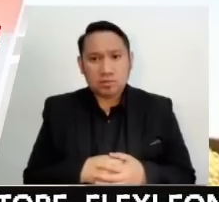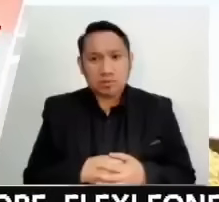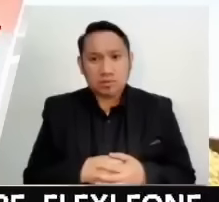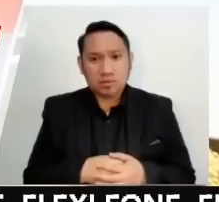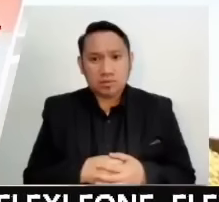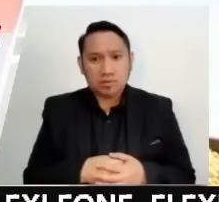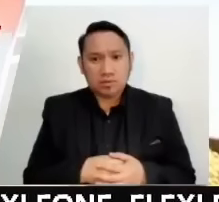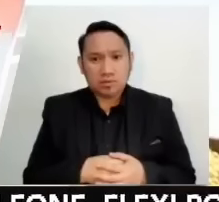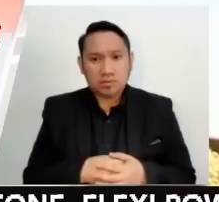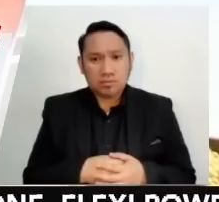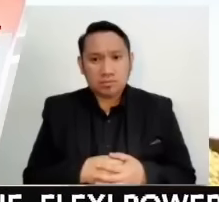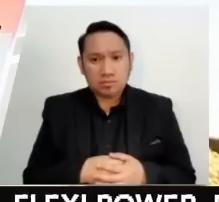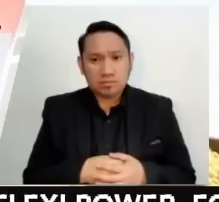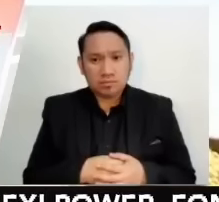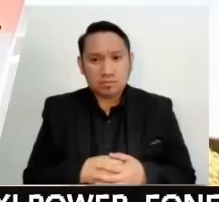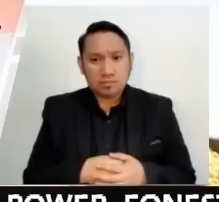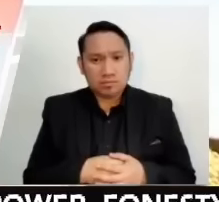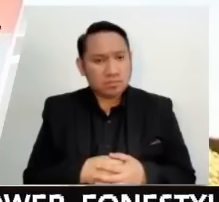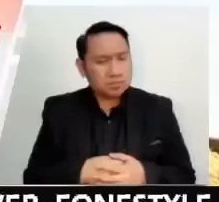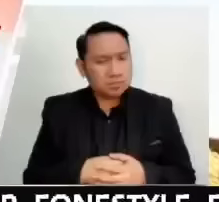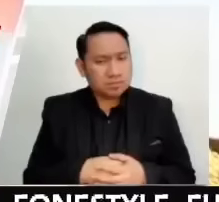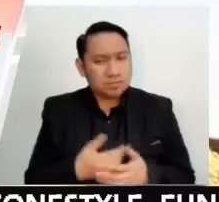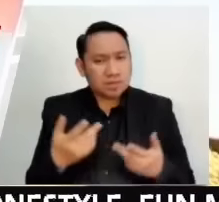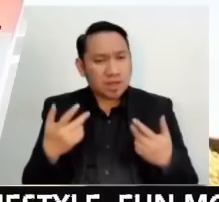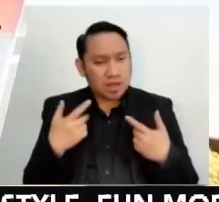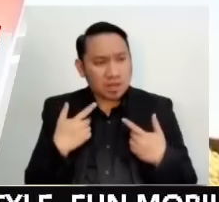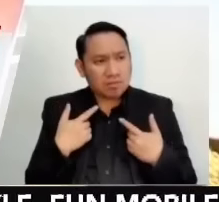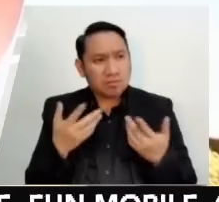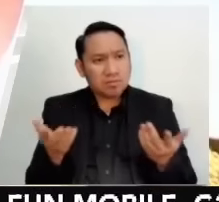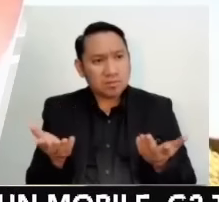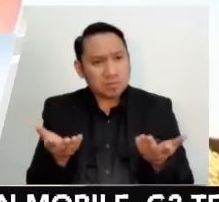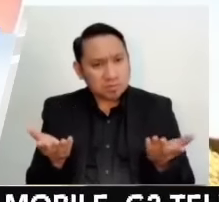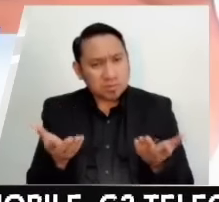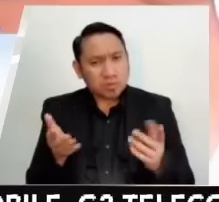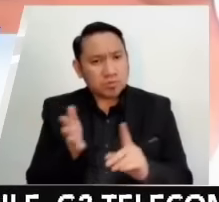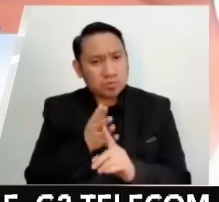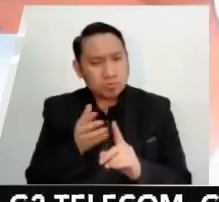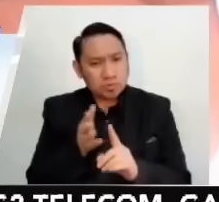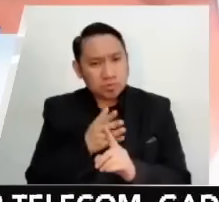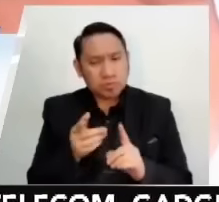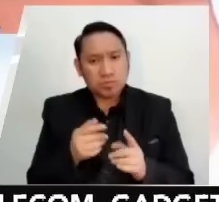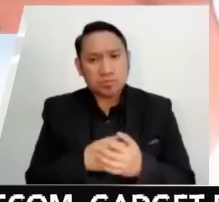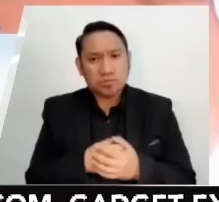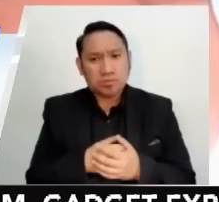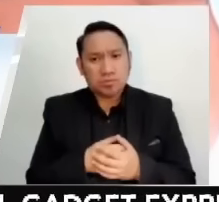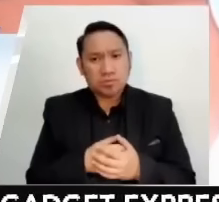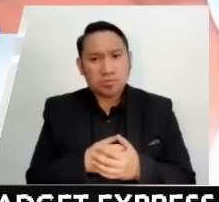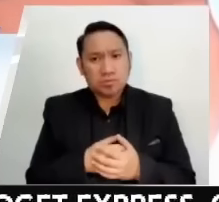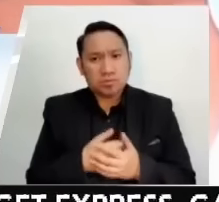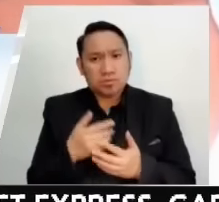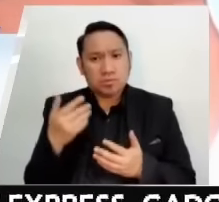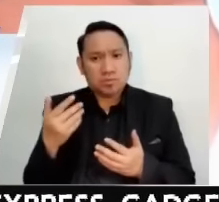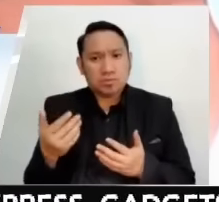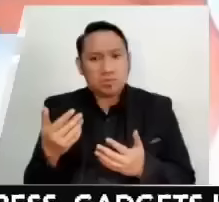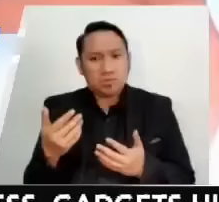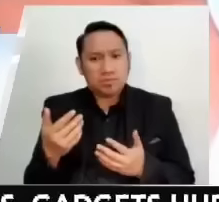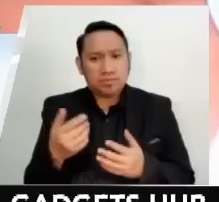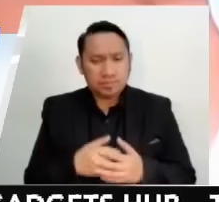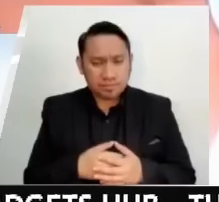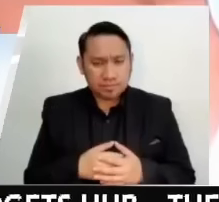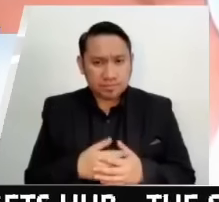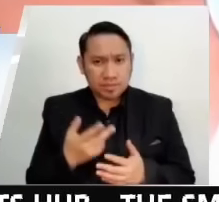lang po pasukin lang po namin sila ulit ng pera hindi sila nakaka withdraw everytime po nauuwi ako t's nakikita ko